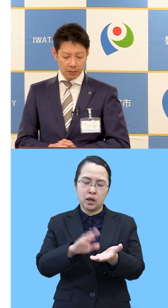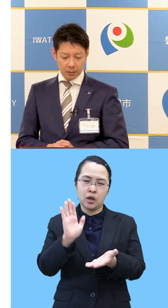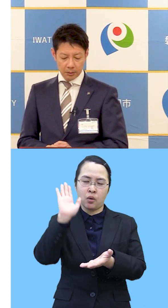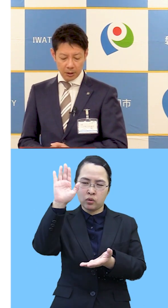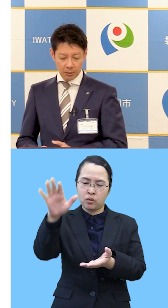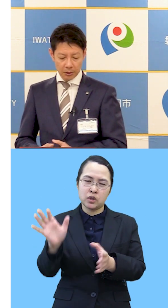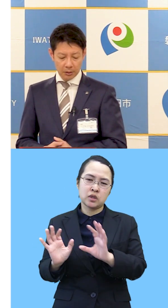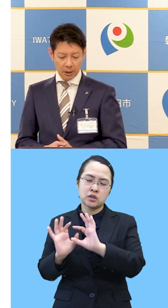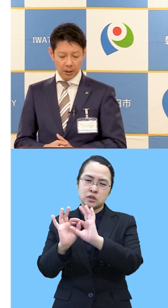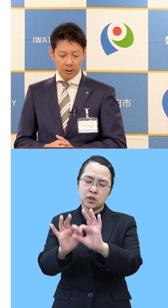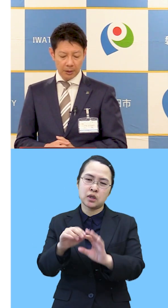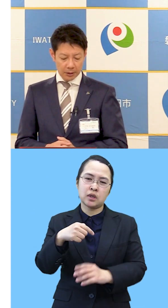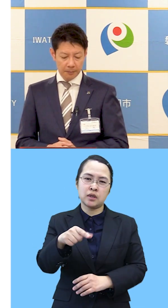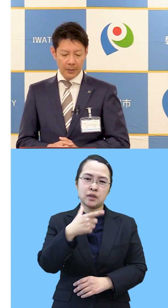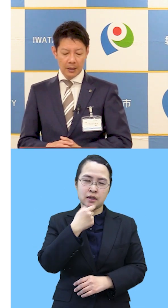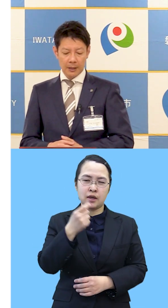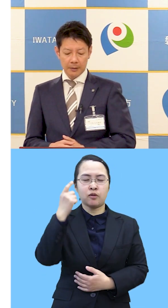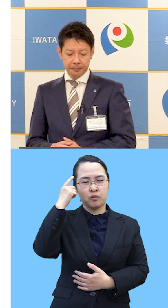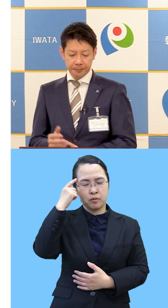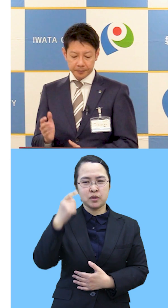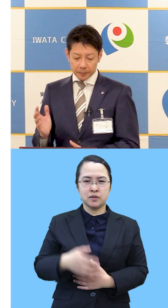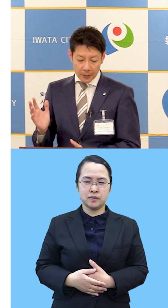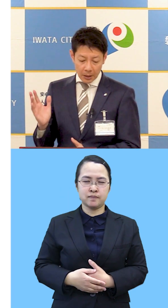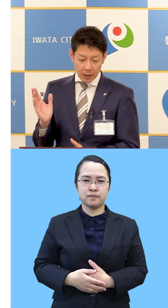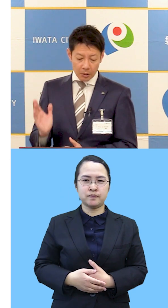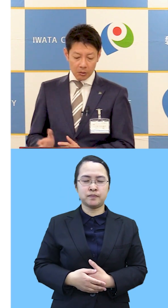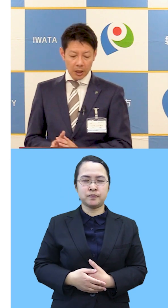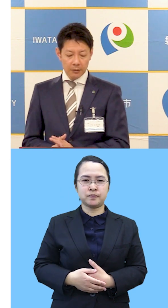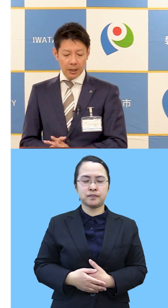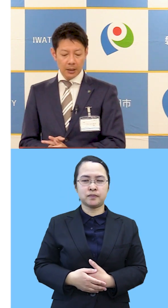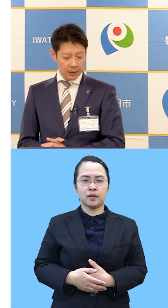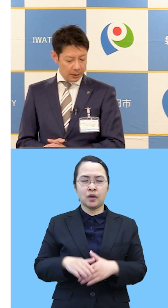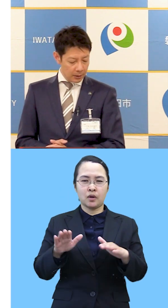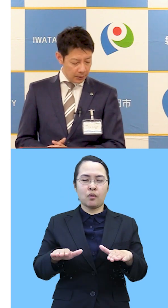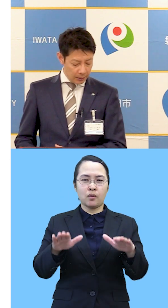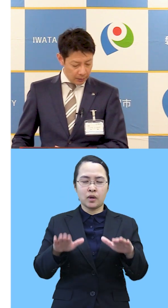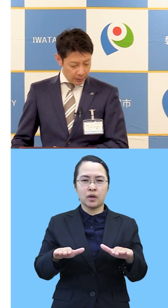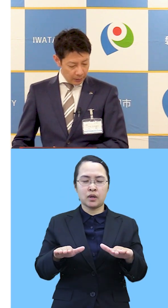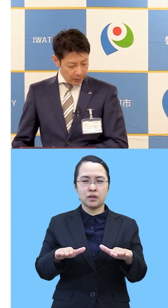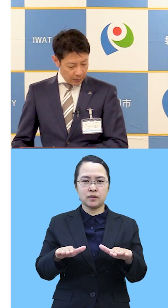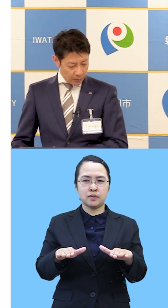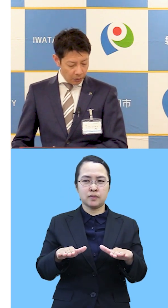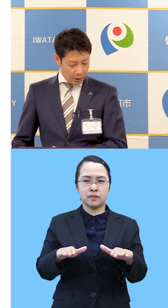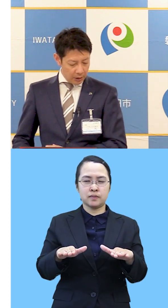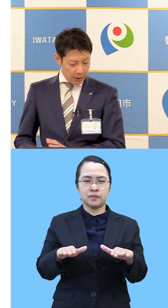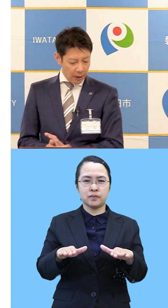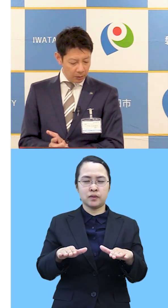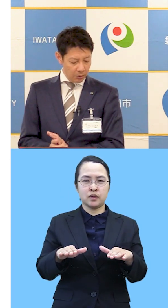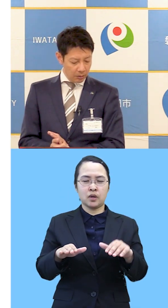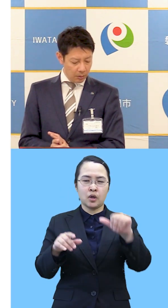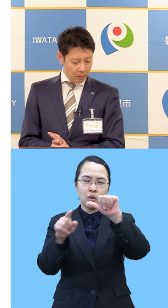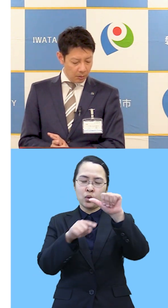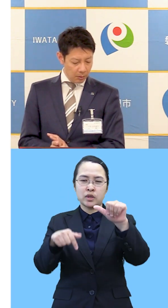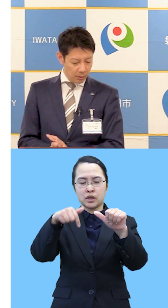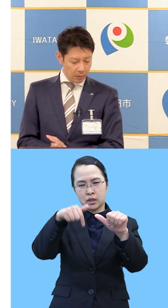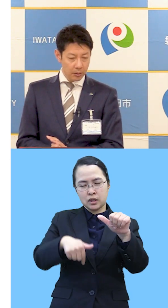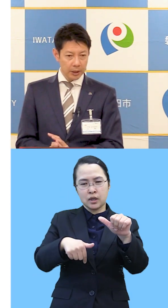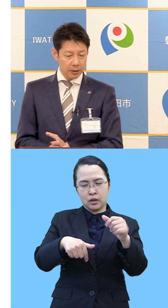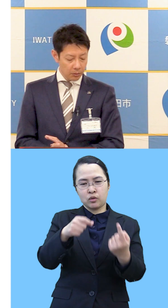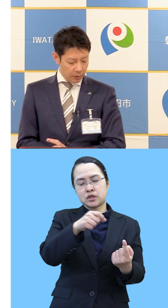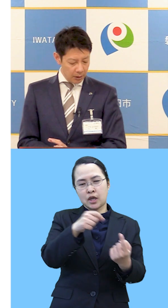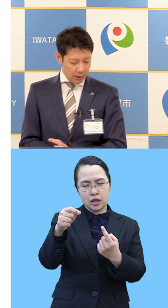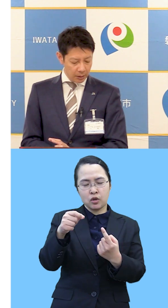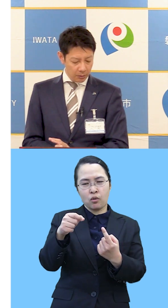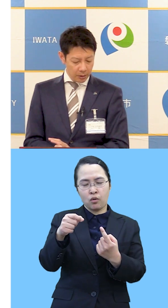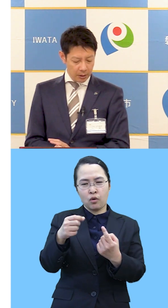ていきたいなというふうに思っております。今回は5人以下の